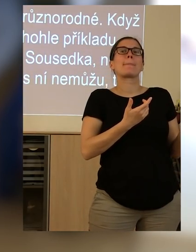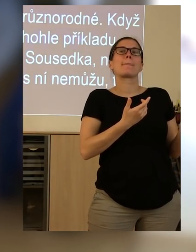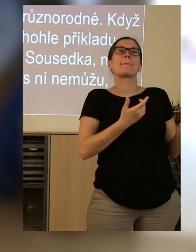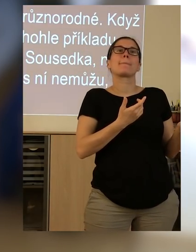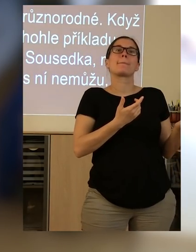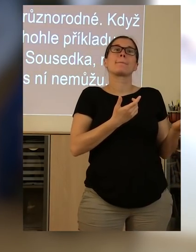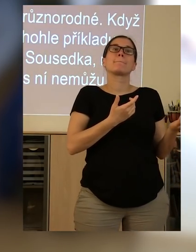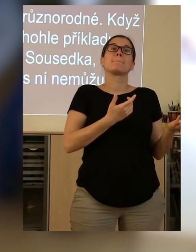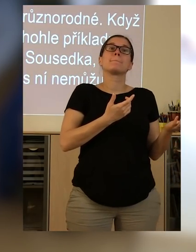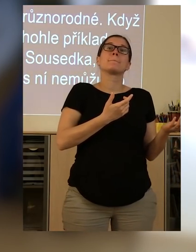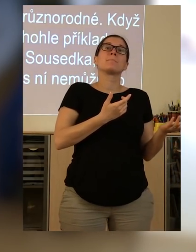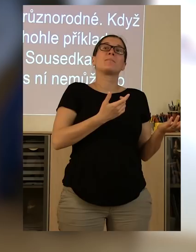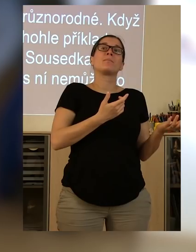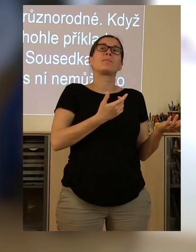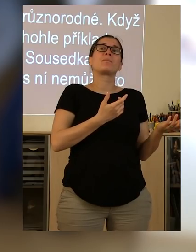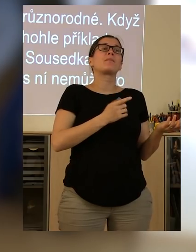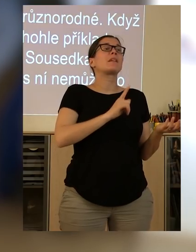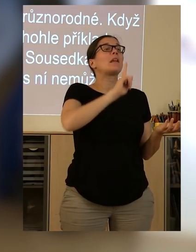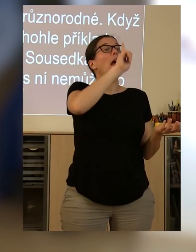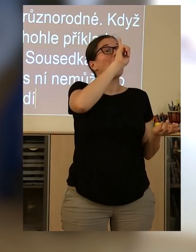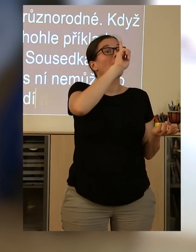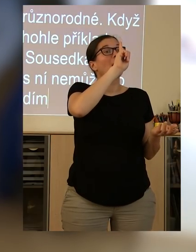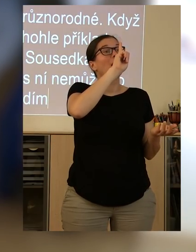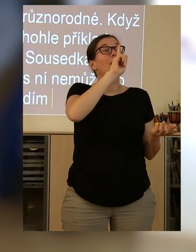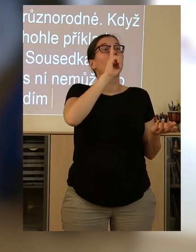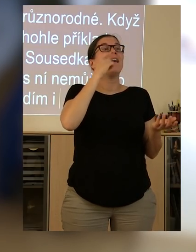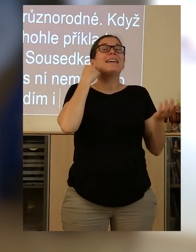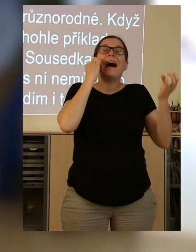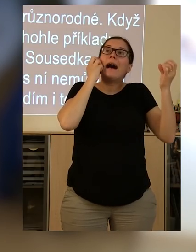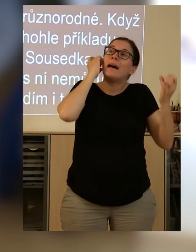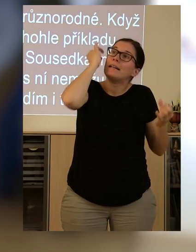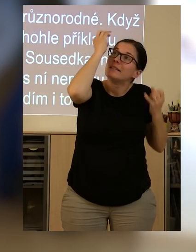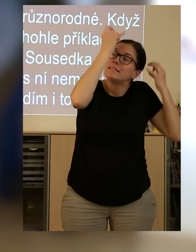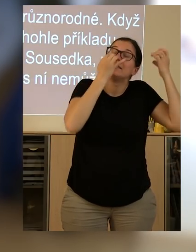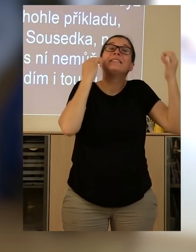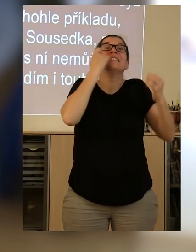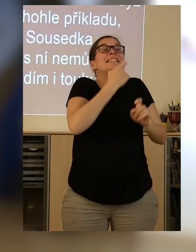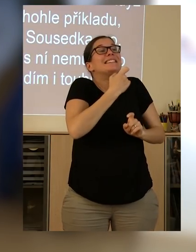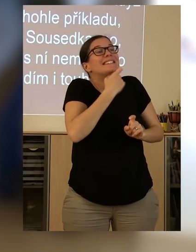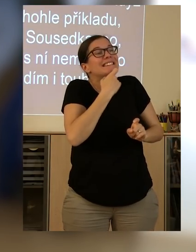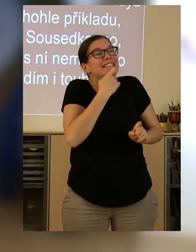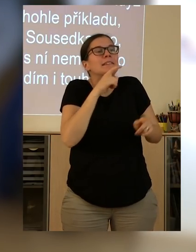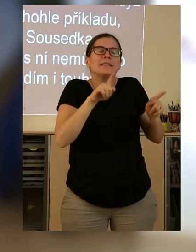Ale zapudím i touhu potom s ní spát.